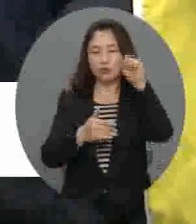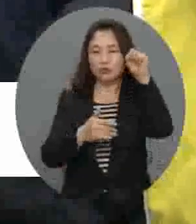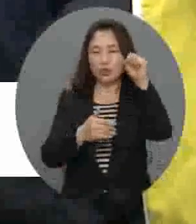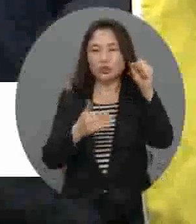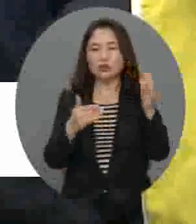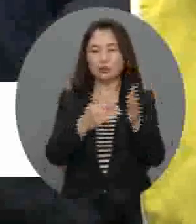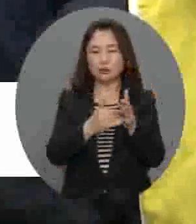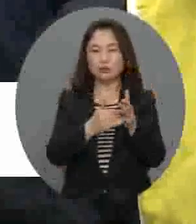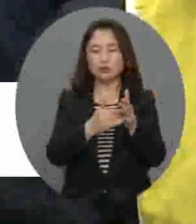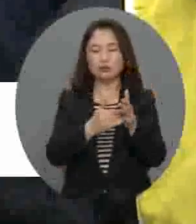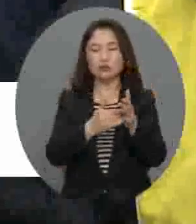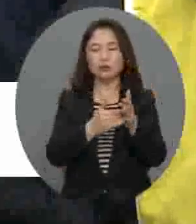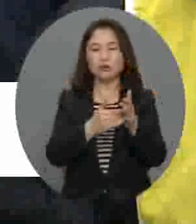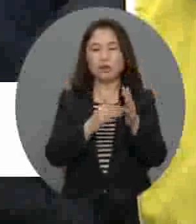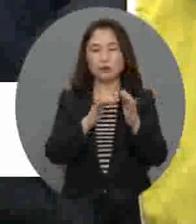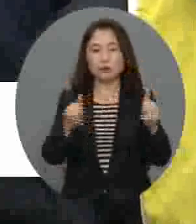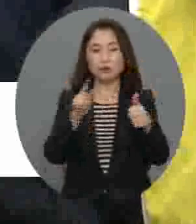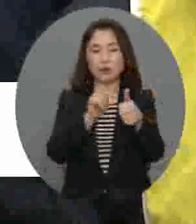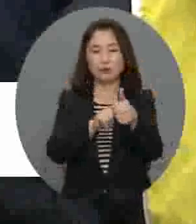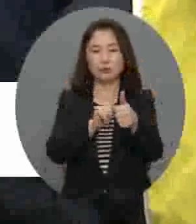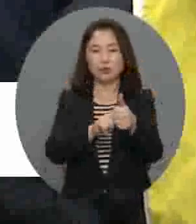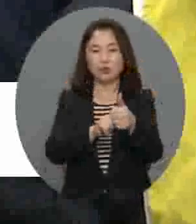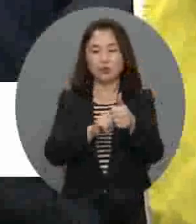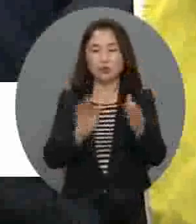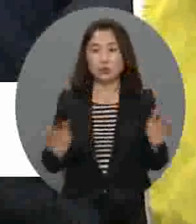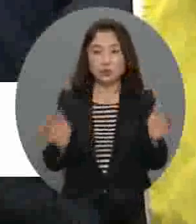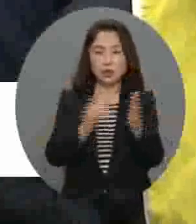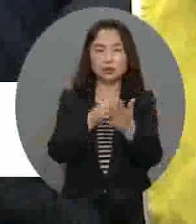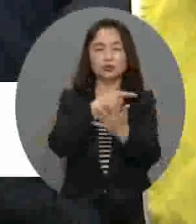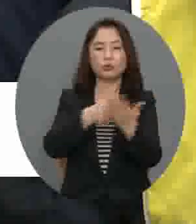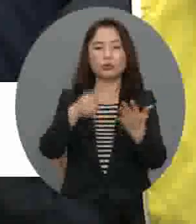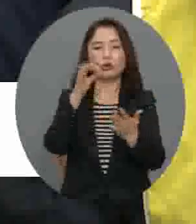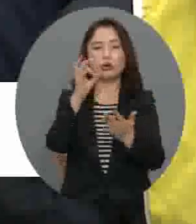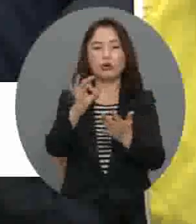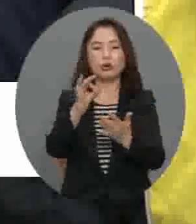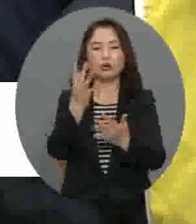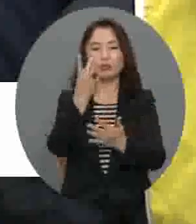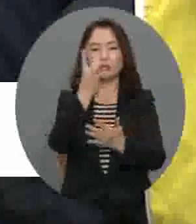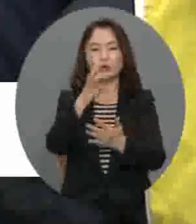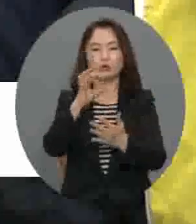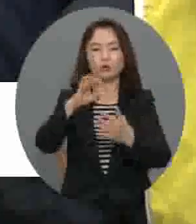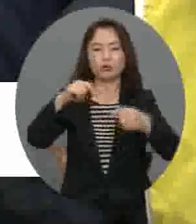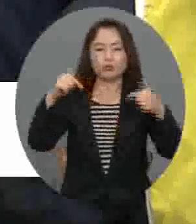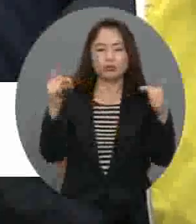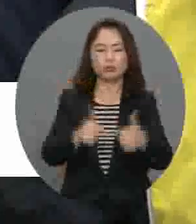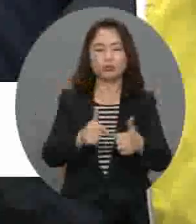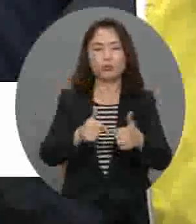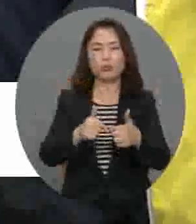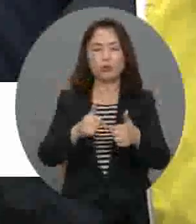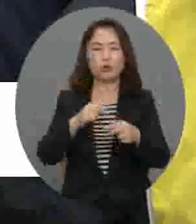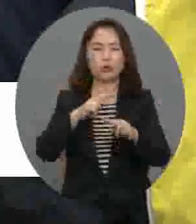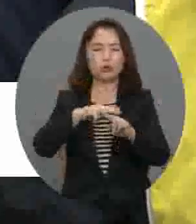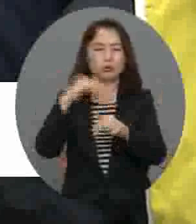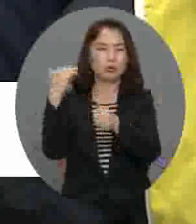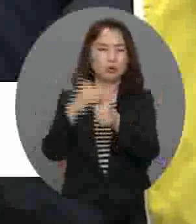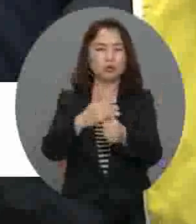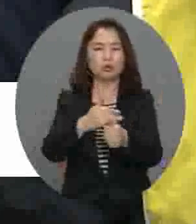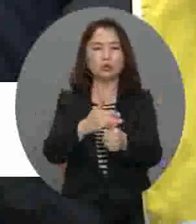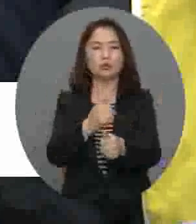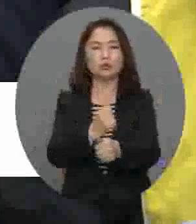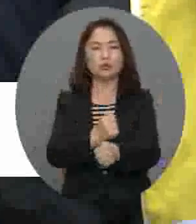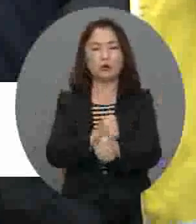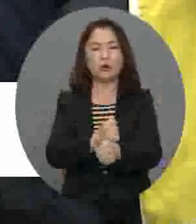투쟁을 떠나지 못했었던 이에게 기간의 손해액이라며 일방적으로 가격을